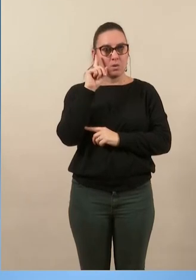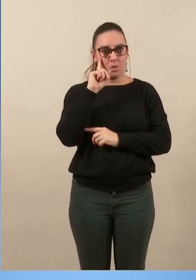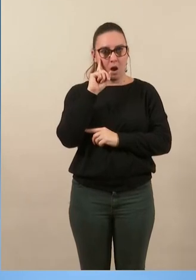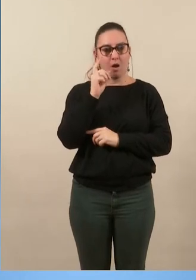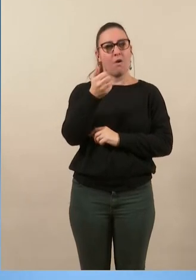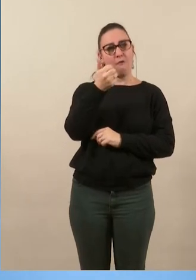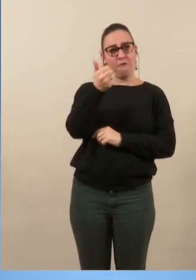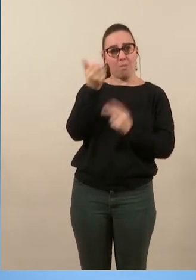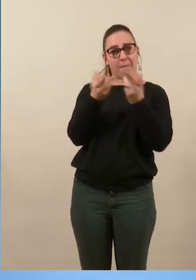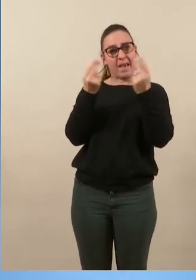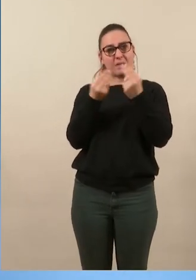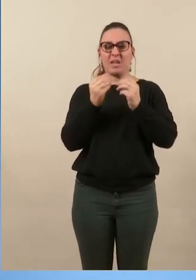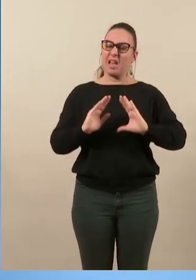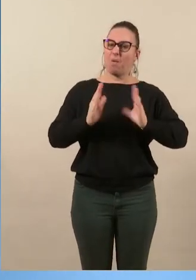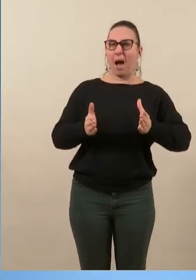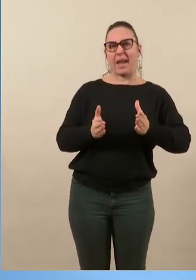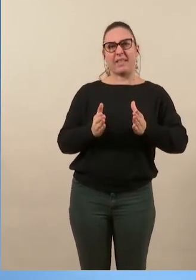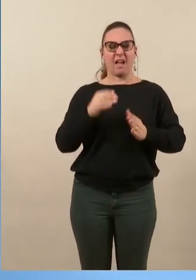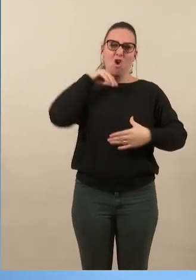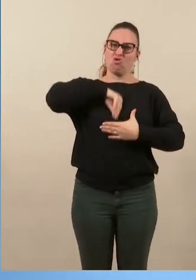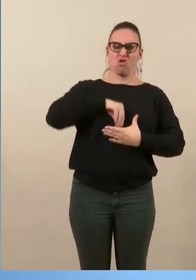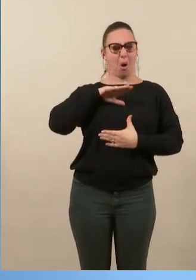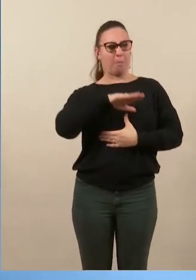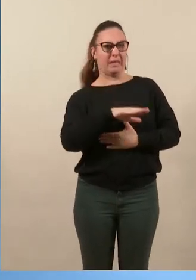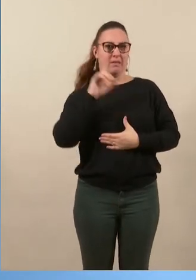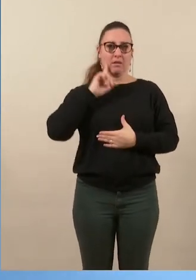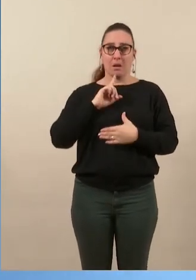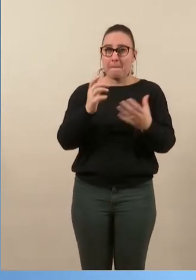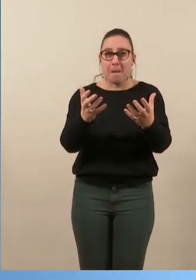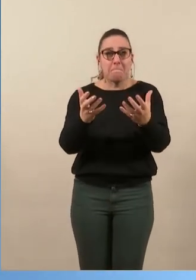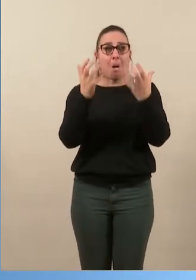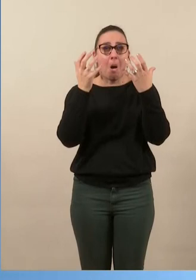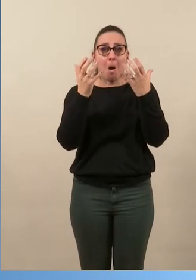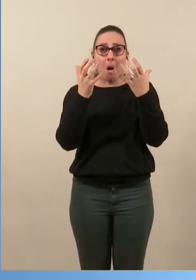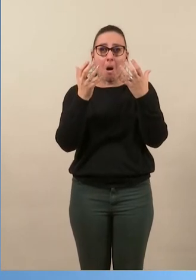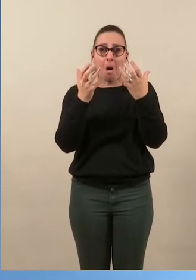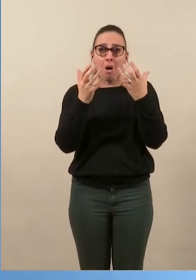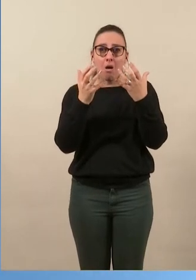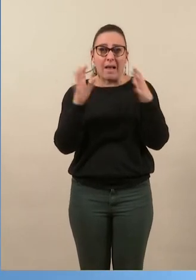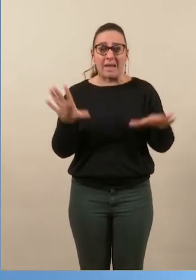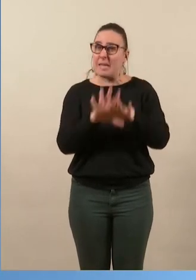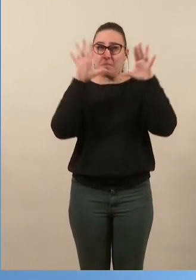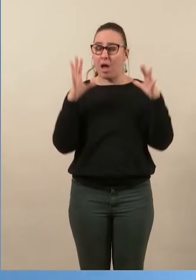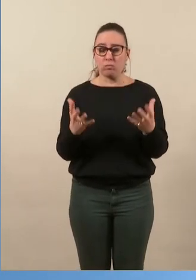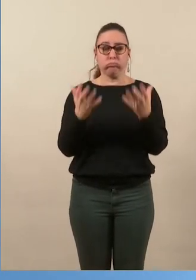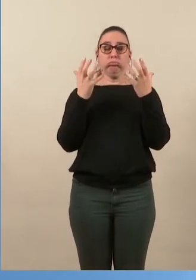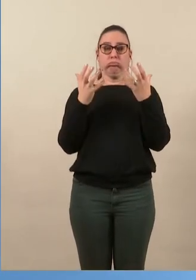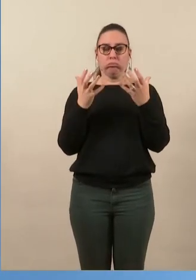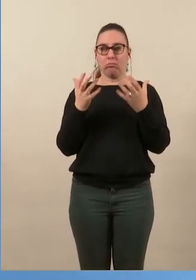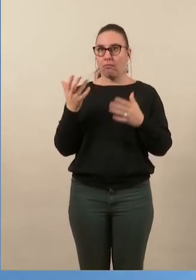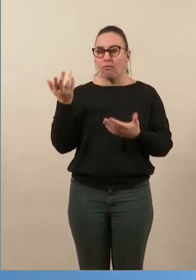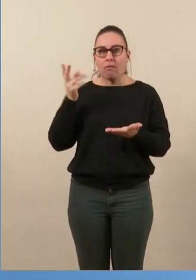lutter contre les stéréotype de gens et alors là on y est en plein dedans honnêtement c'est quand même assez